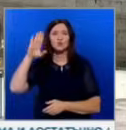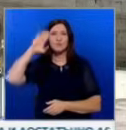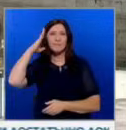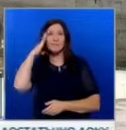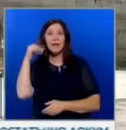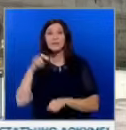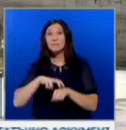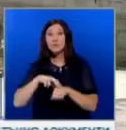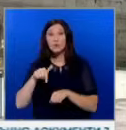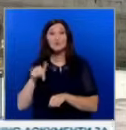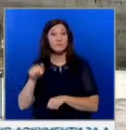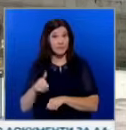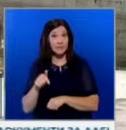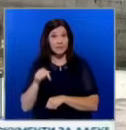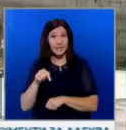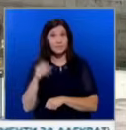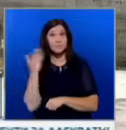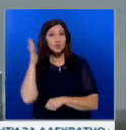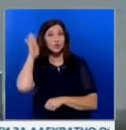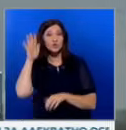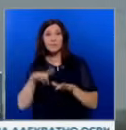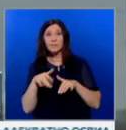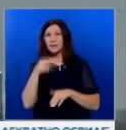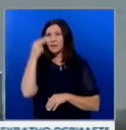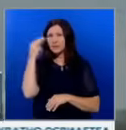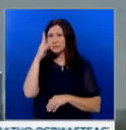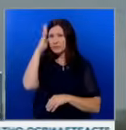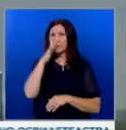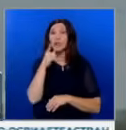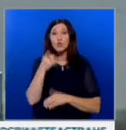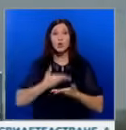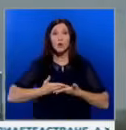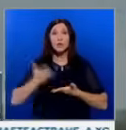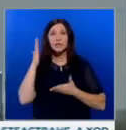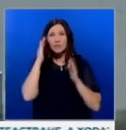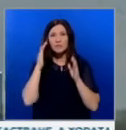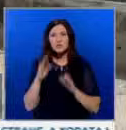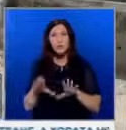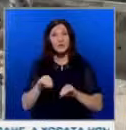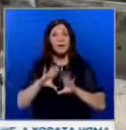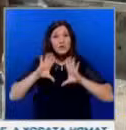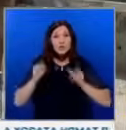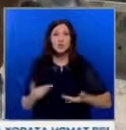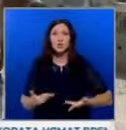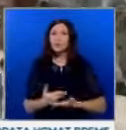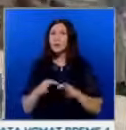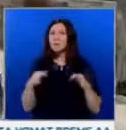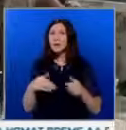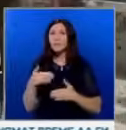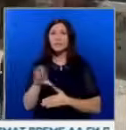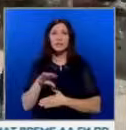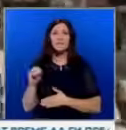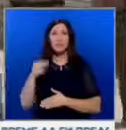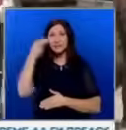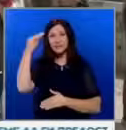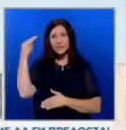Главчев днес беше изслушан в парламента и по темата Северна Македония. Той декларира, че правителството е предприело всички нужни мерки пред европейските